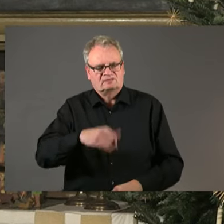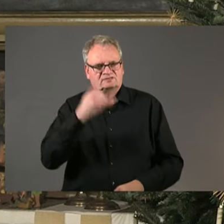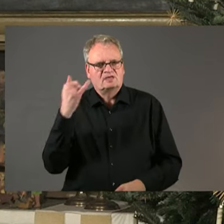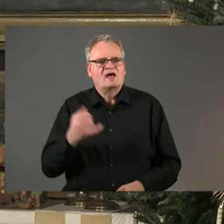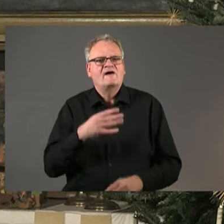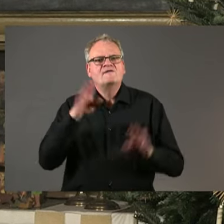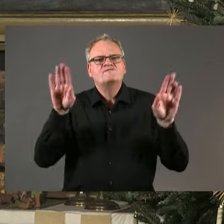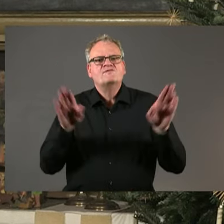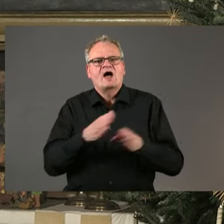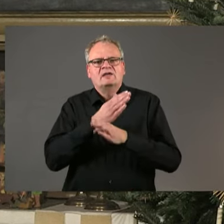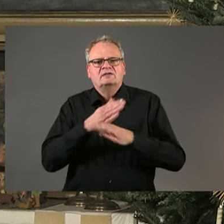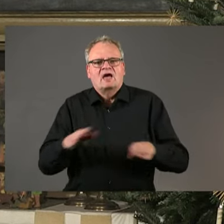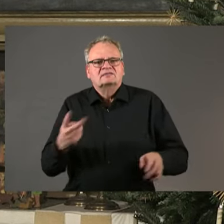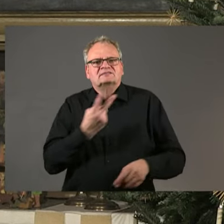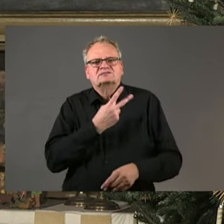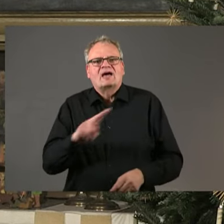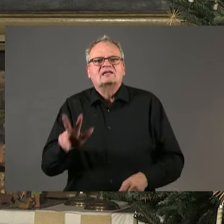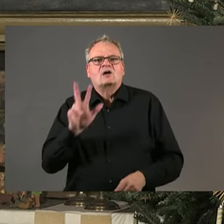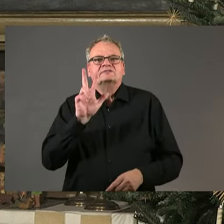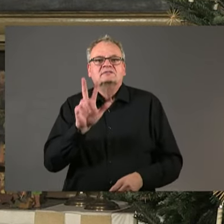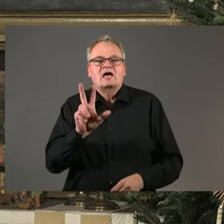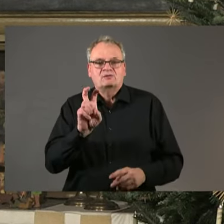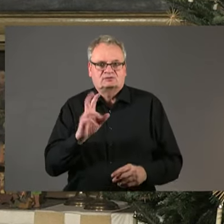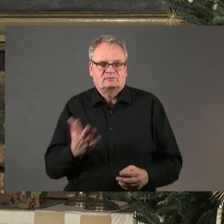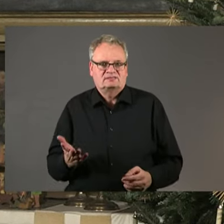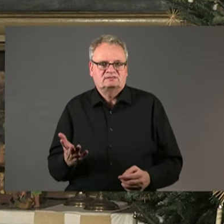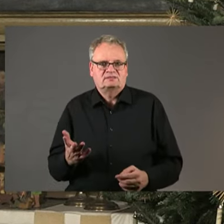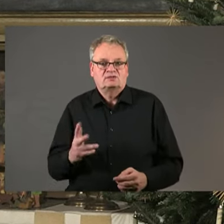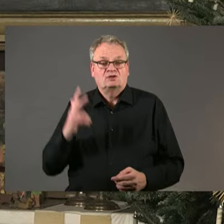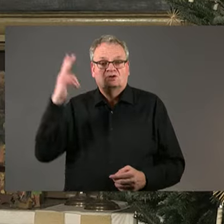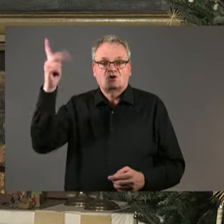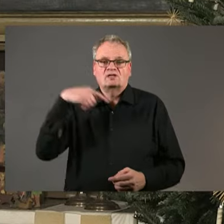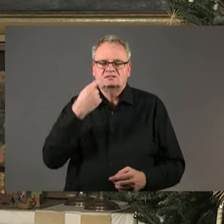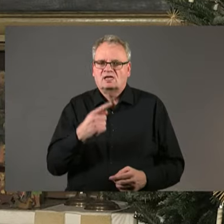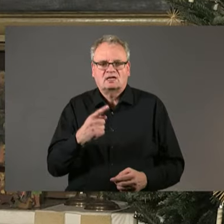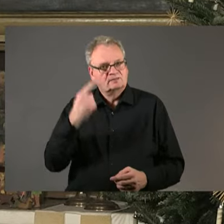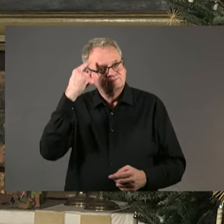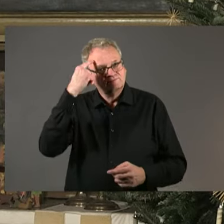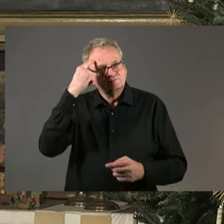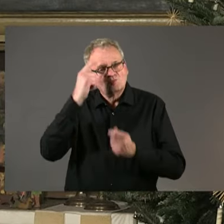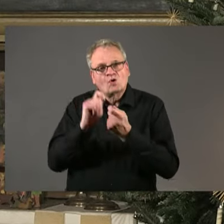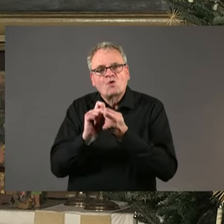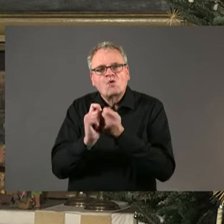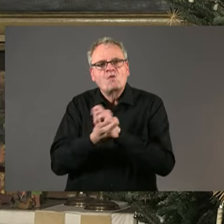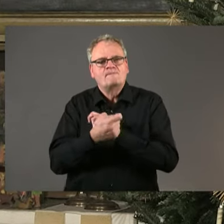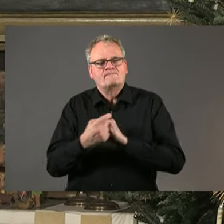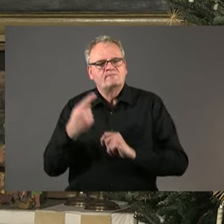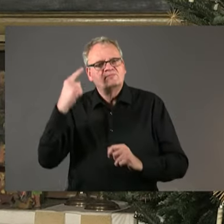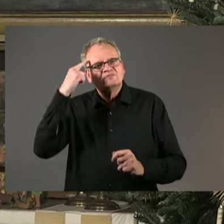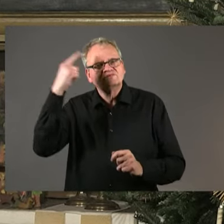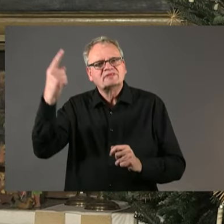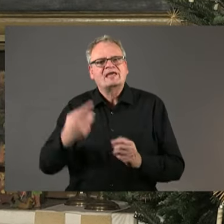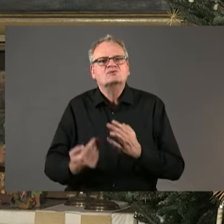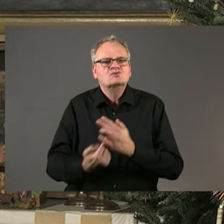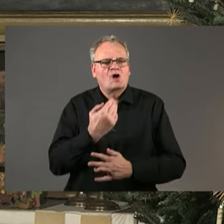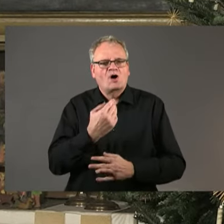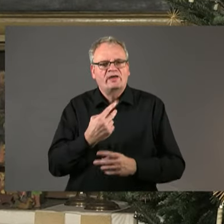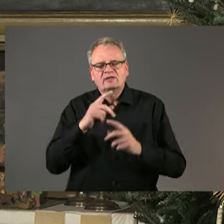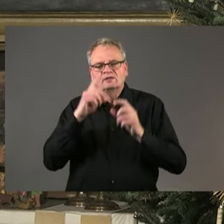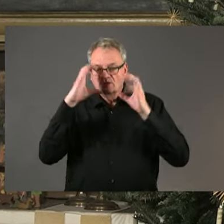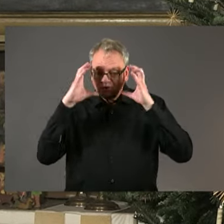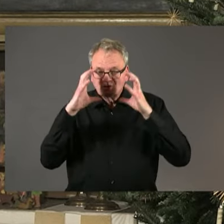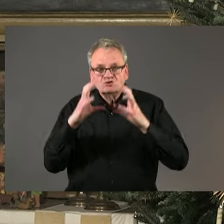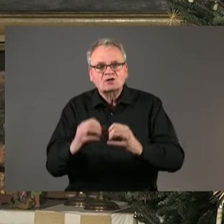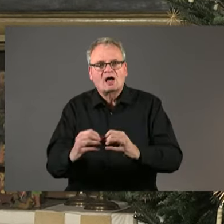2023. Gott sagt uns: Denkt anders, denkt neu. Stellt die Kinder nach vorn.